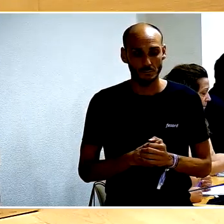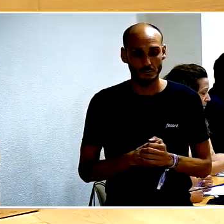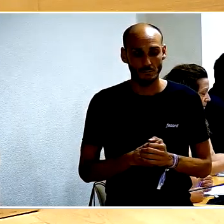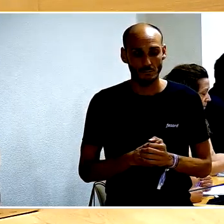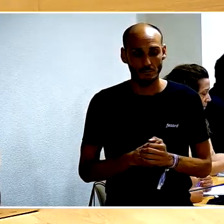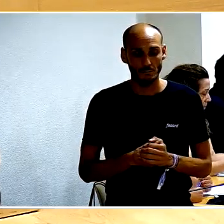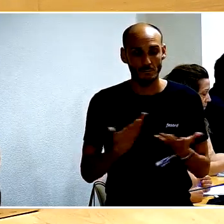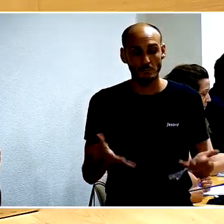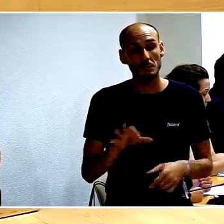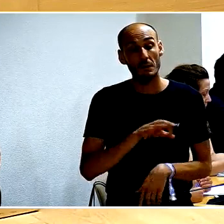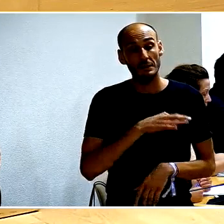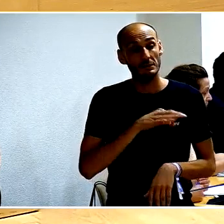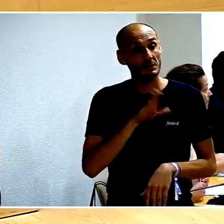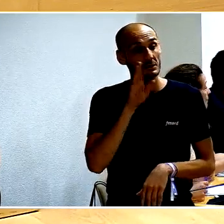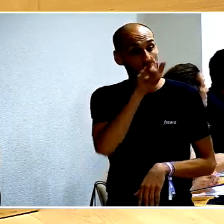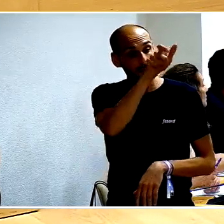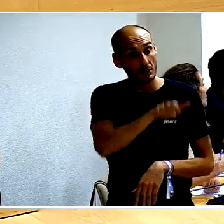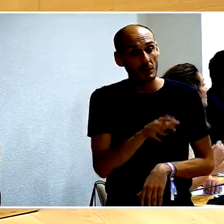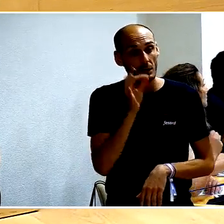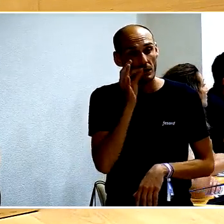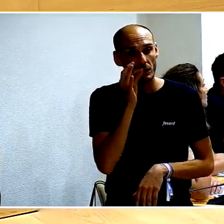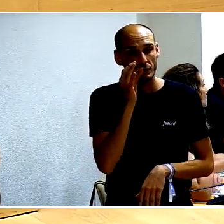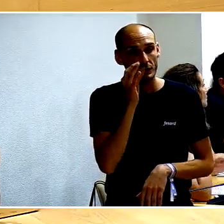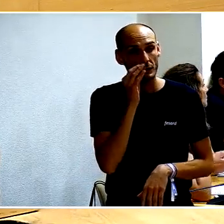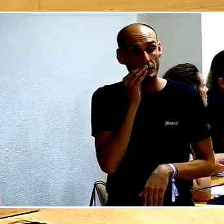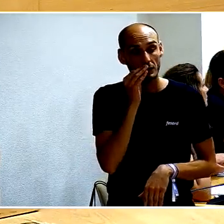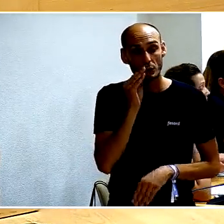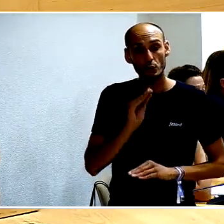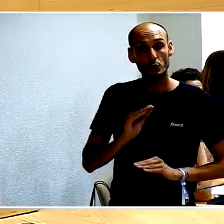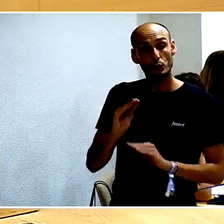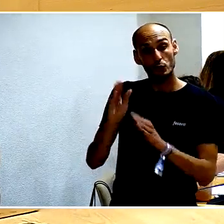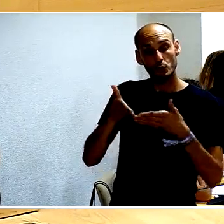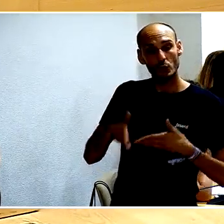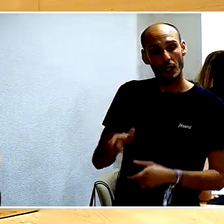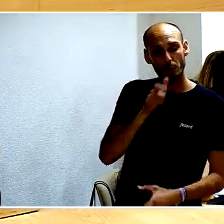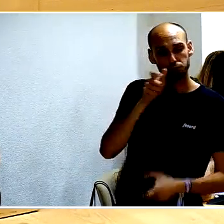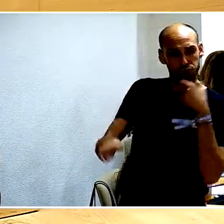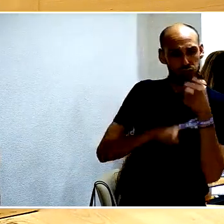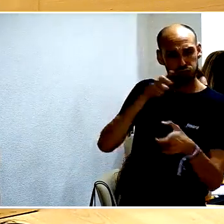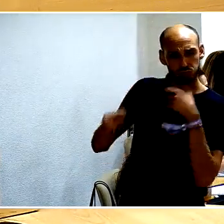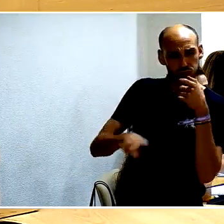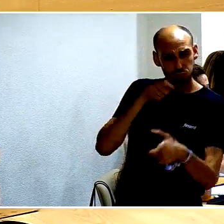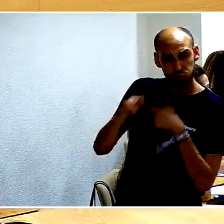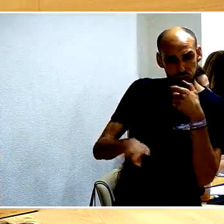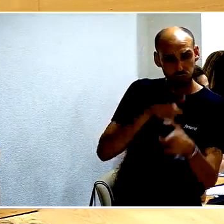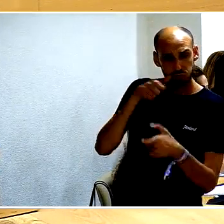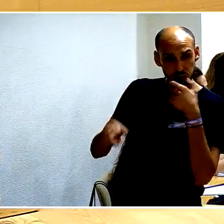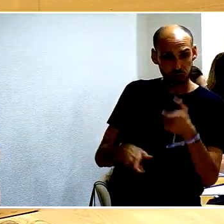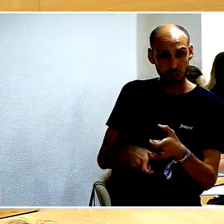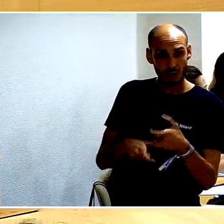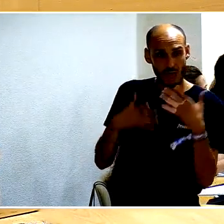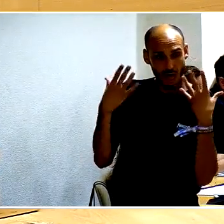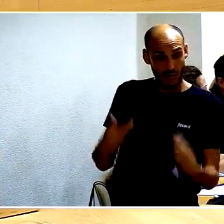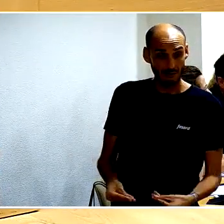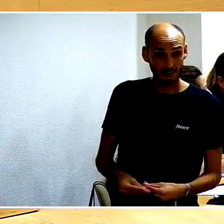Este senyor havia manifestat moltíssims insults a la seva filla menor. Crec que això també s'ha de reflexionar en quin context